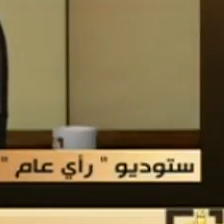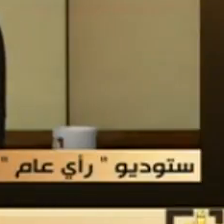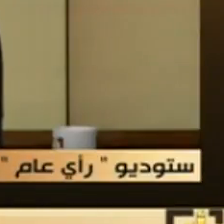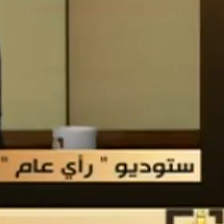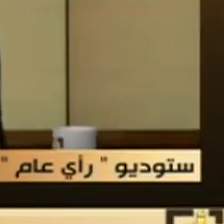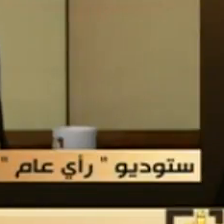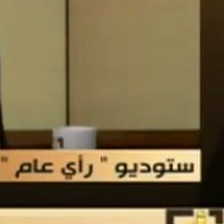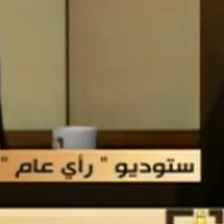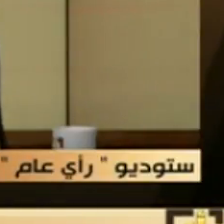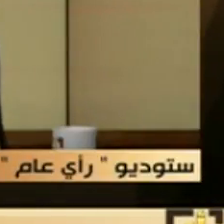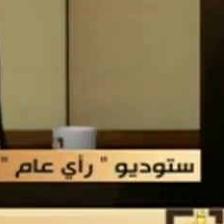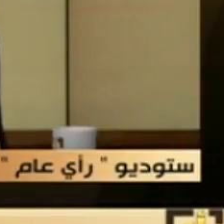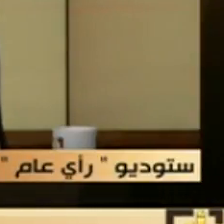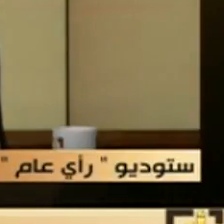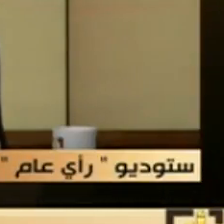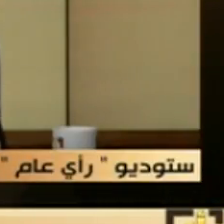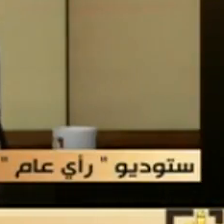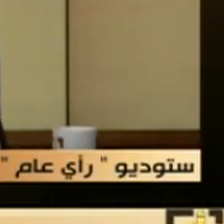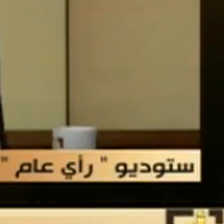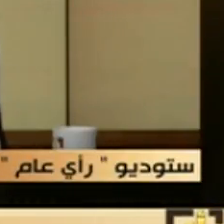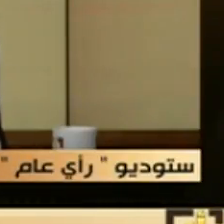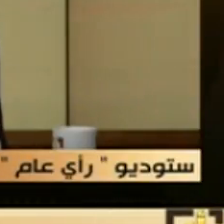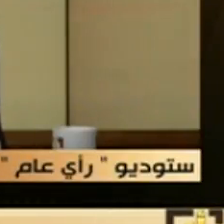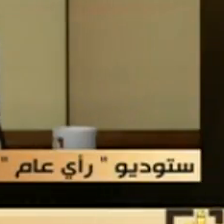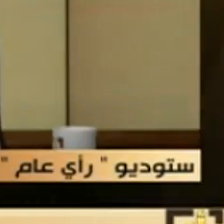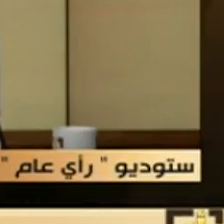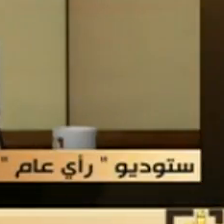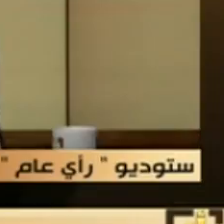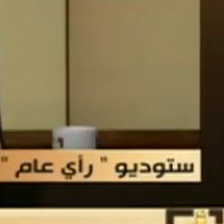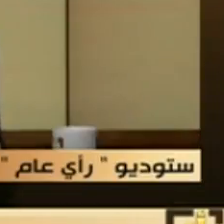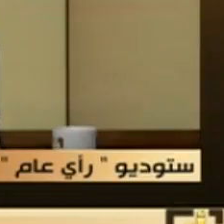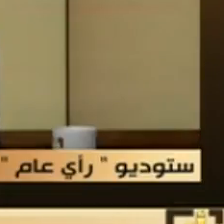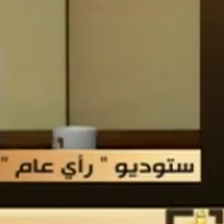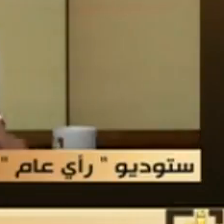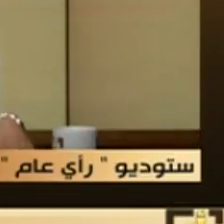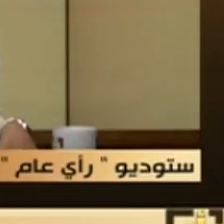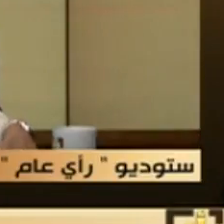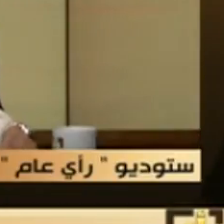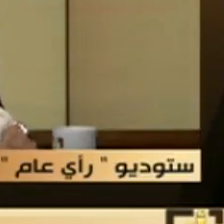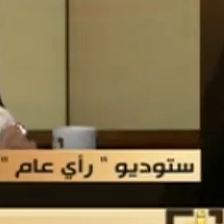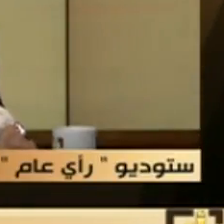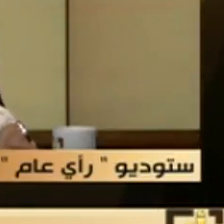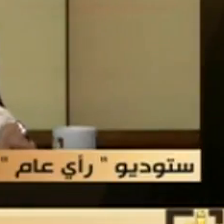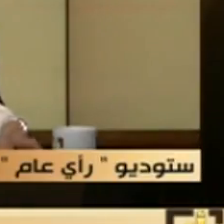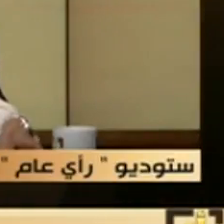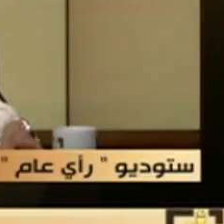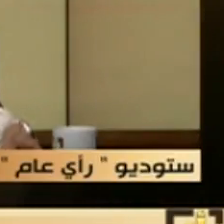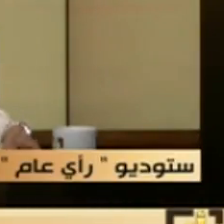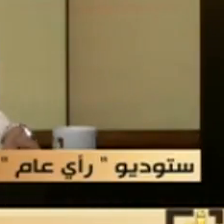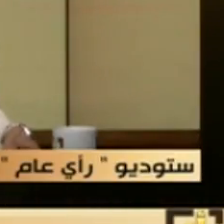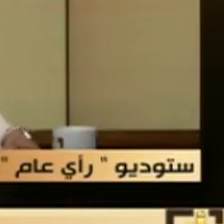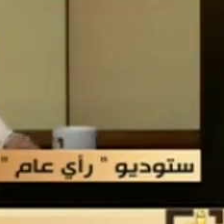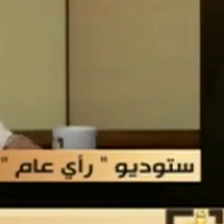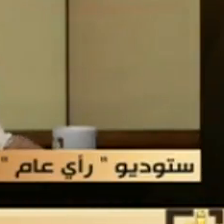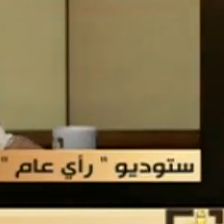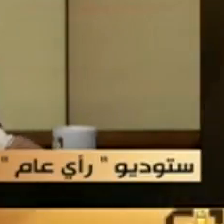تقرير عن بعض المضايقات او بعض المواقف السلبية احيانا اللي بيتعرض ليها هذه الفئة، خلينا نتابع